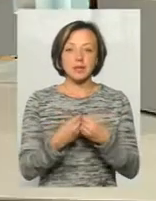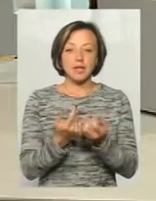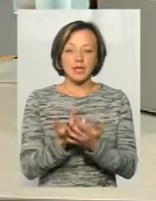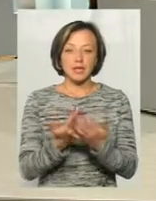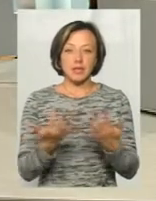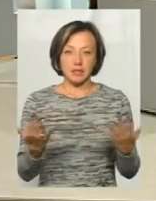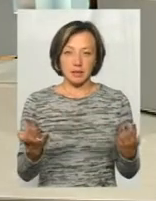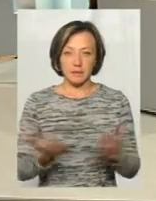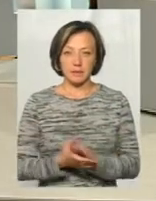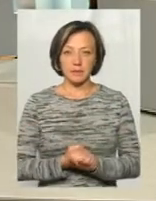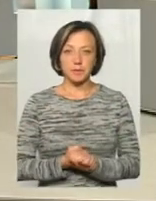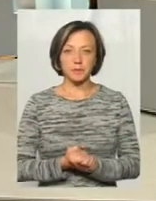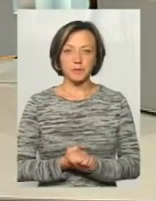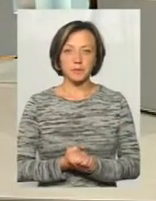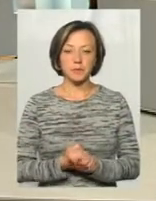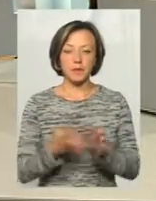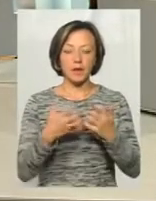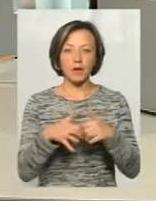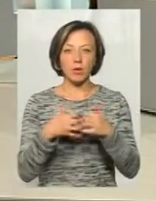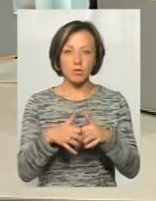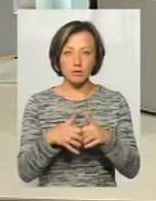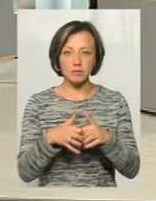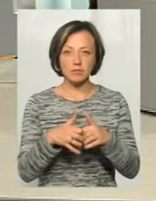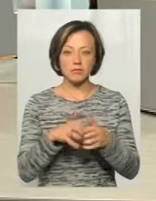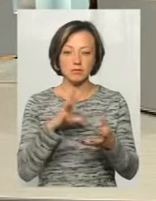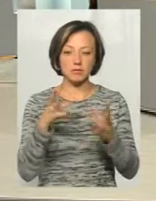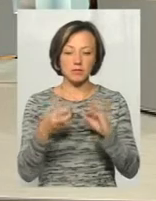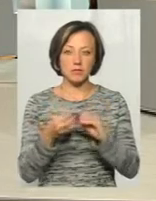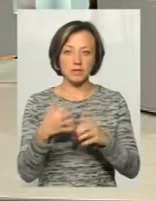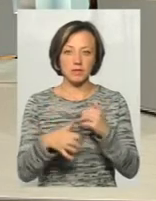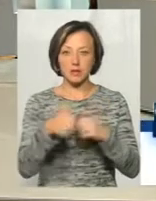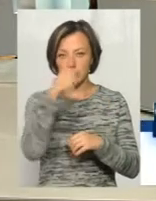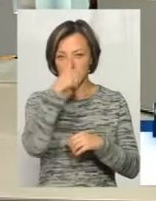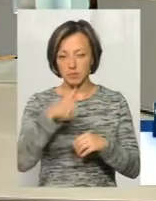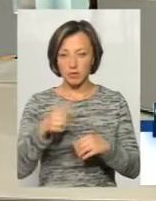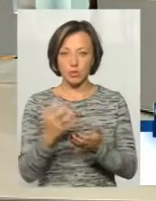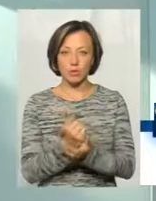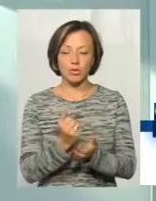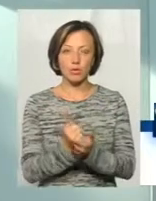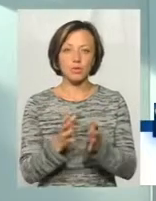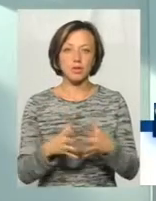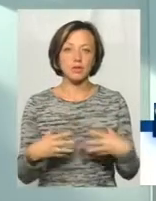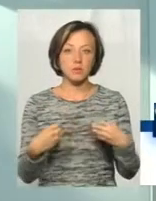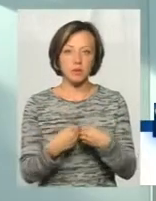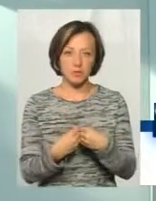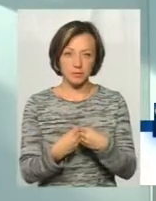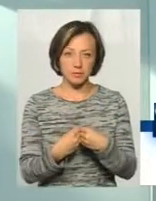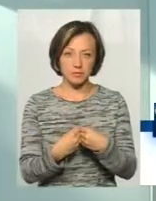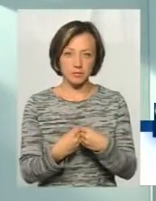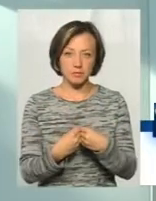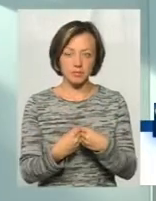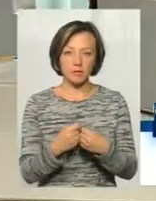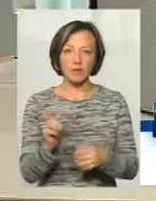Він обчислюється, виходячи із середньомісячного сукупного доходу сім'ї. Ну,